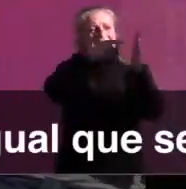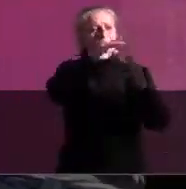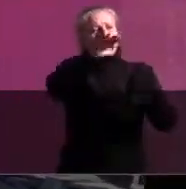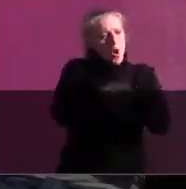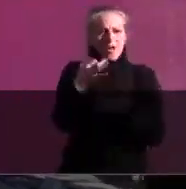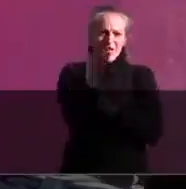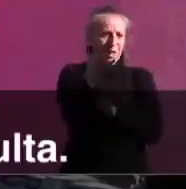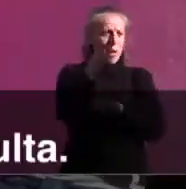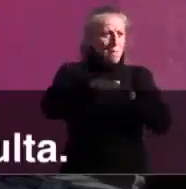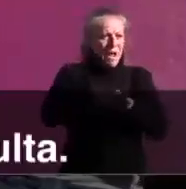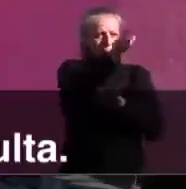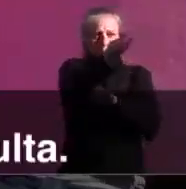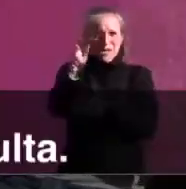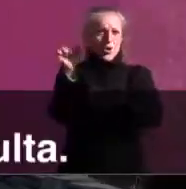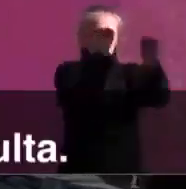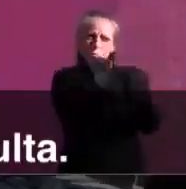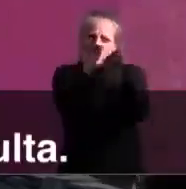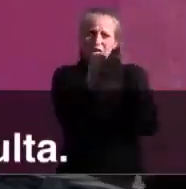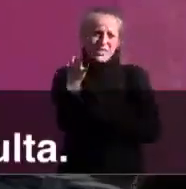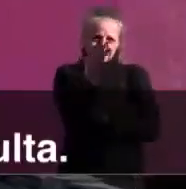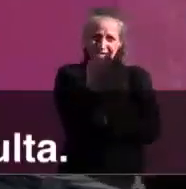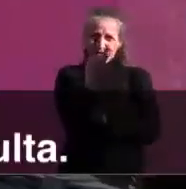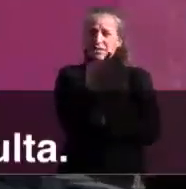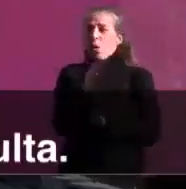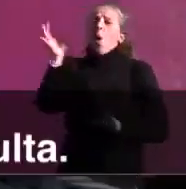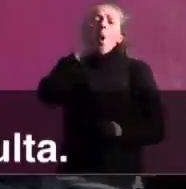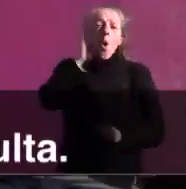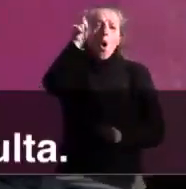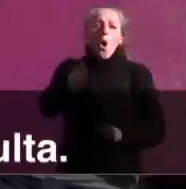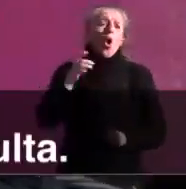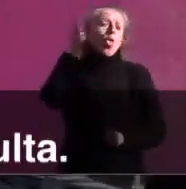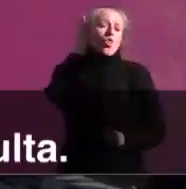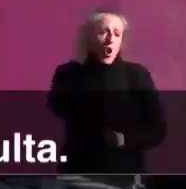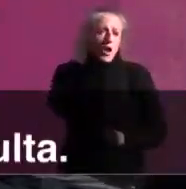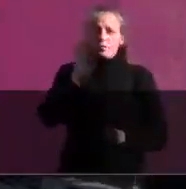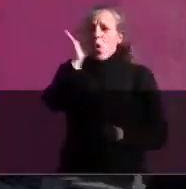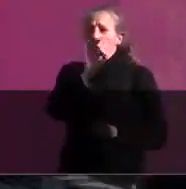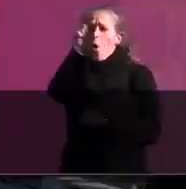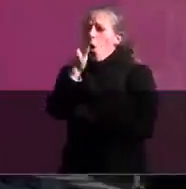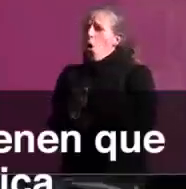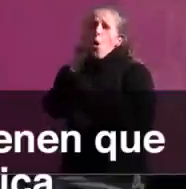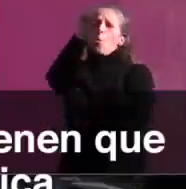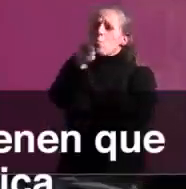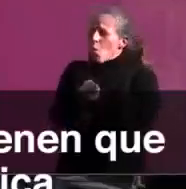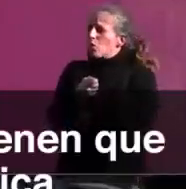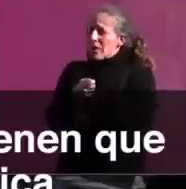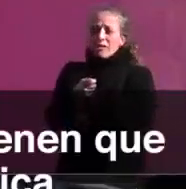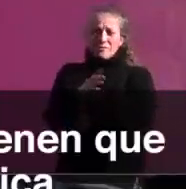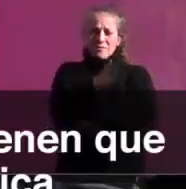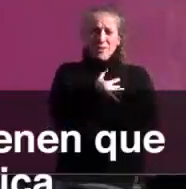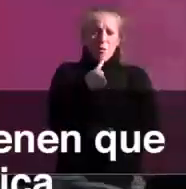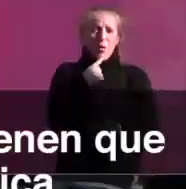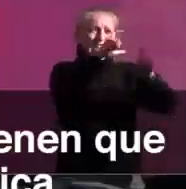ciutadania. O per la llei, o per les bones, o per la multa, però són les